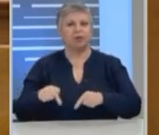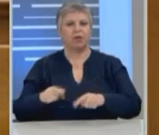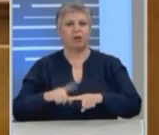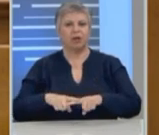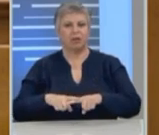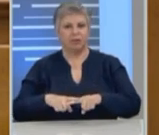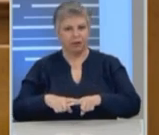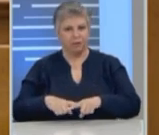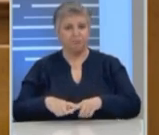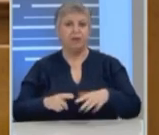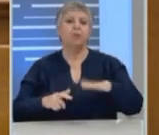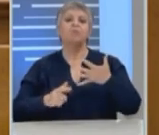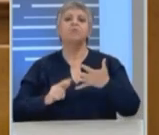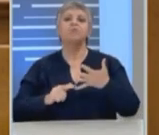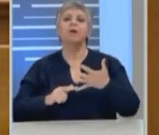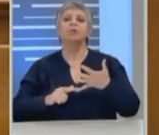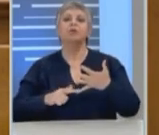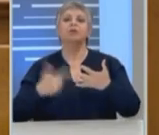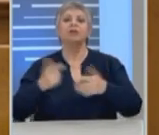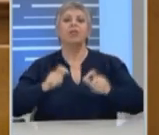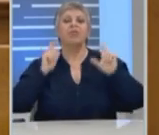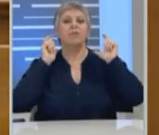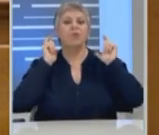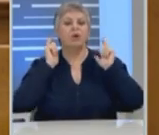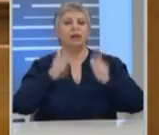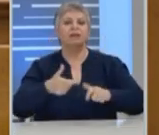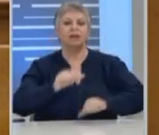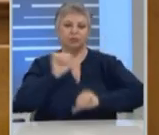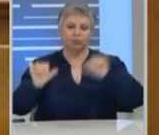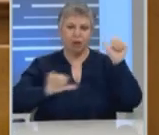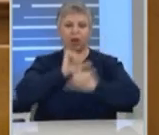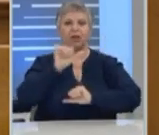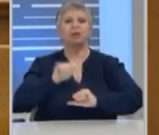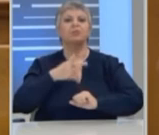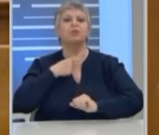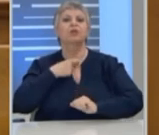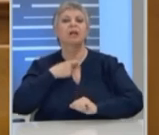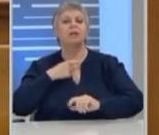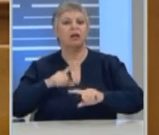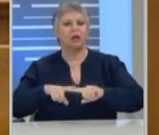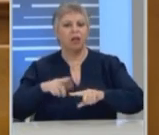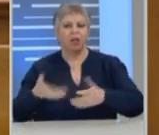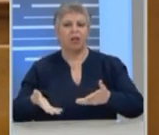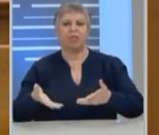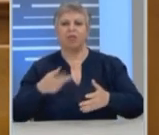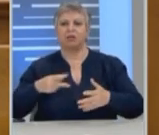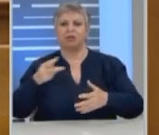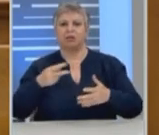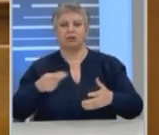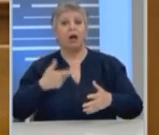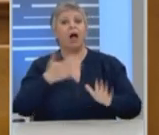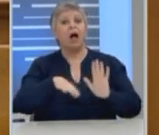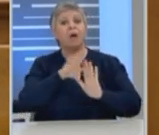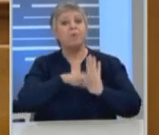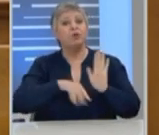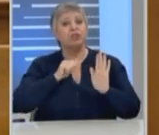μεγάλες δημοκρατικές θεσμικές τομές που έχει ανάγκη η ελληνική κοινωνία. Από το Σύνταγμα μέχρι τη δημοκρατική μεταρρύθμιση